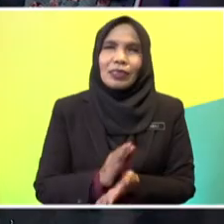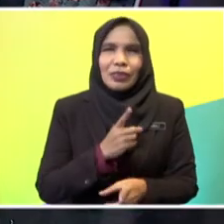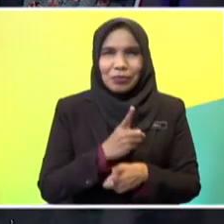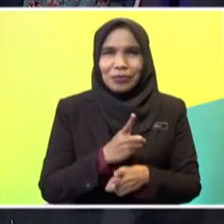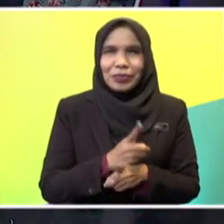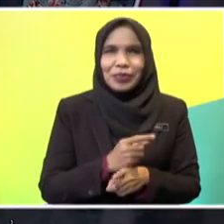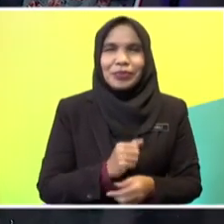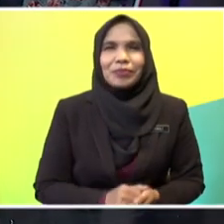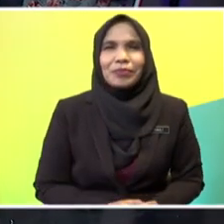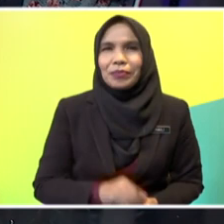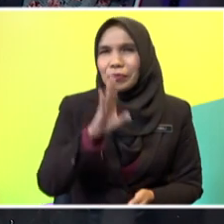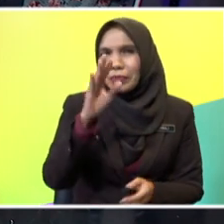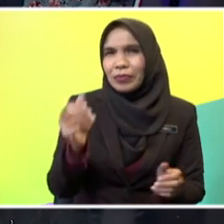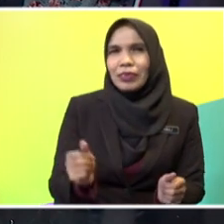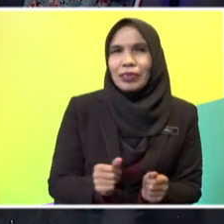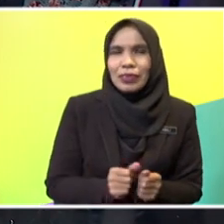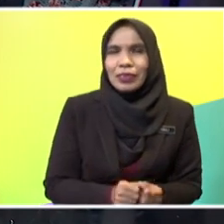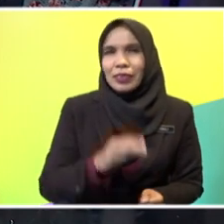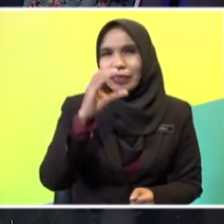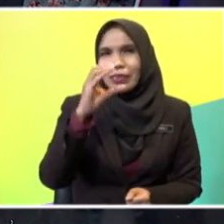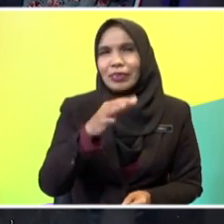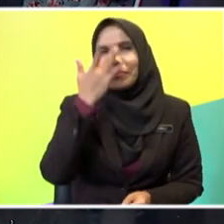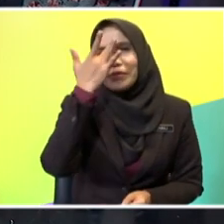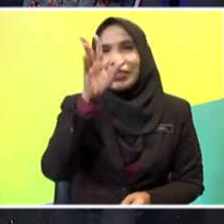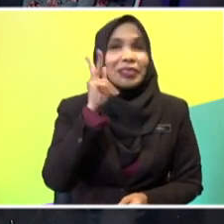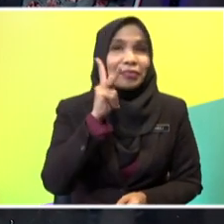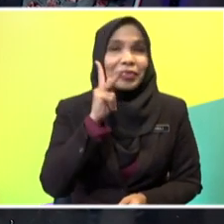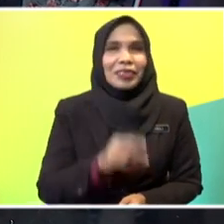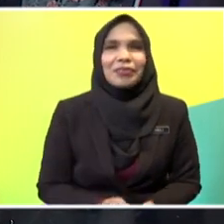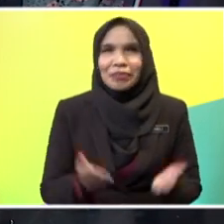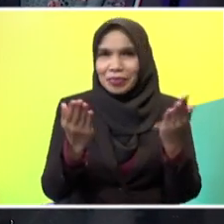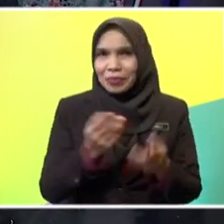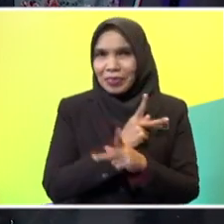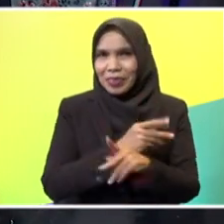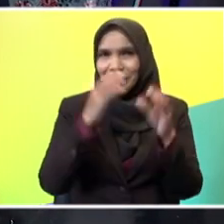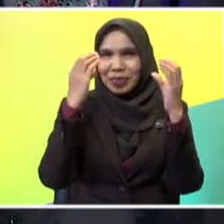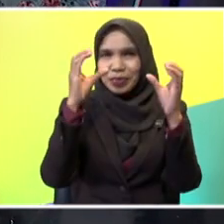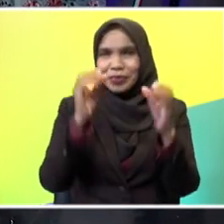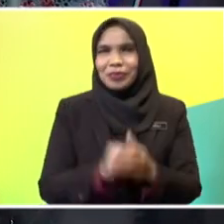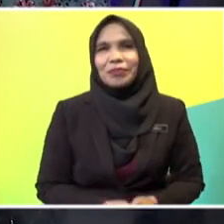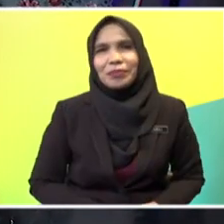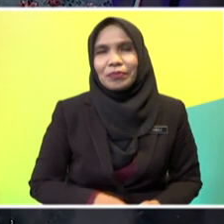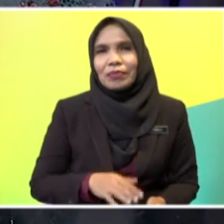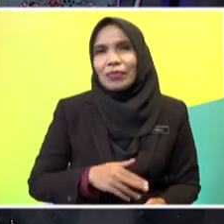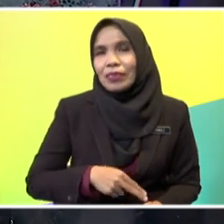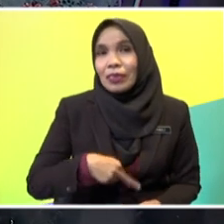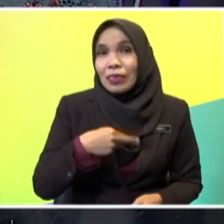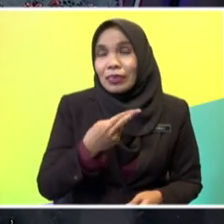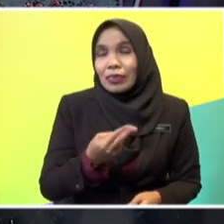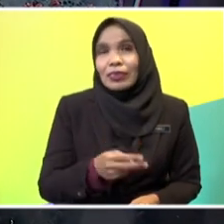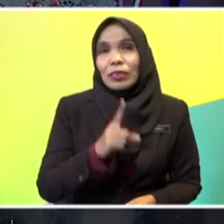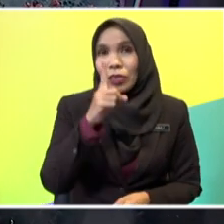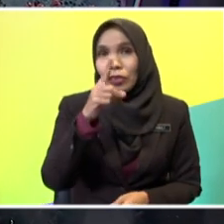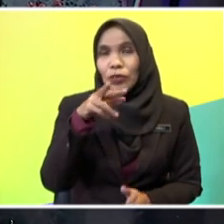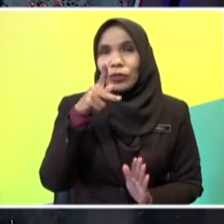B dengan C kan dekat tu, dekat dada. Okey, pandai Rina. Terima kasih Cikgu. Wow, rasanya hari ini satu pembelajaran yang sangat